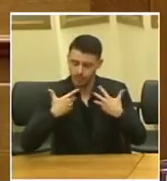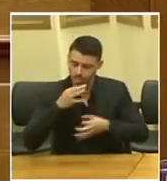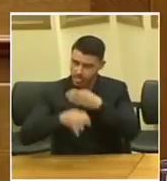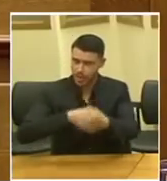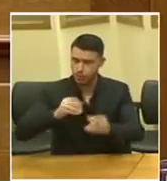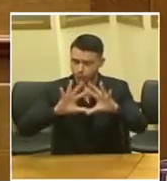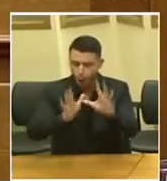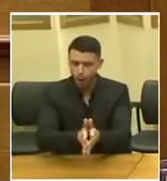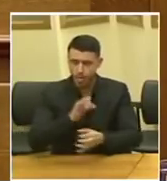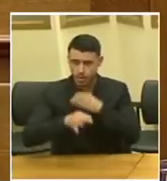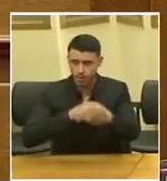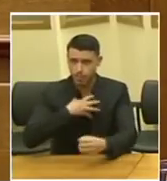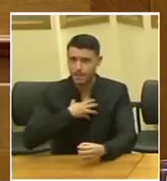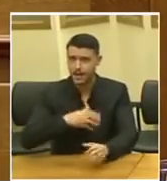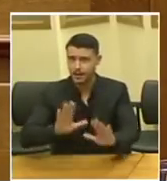Ναι, βέβαια.